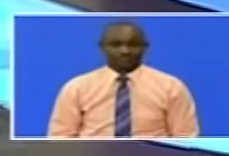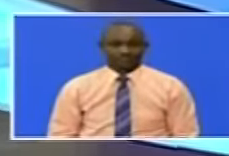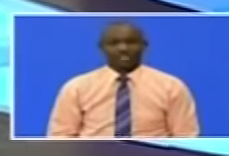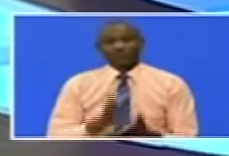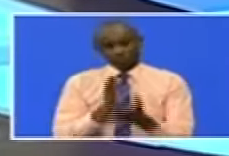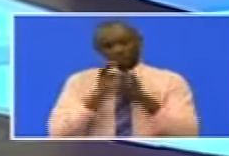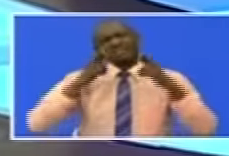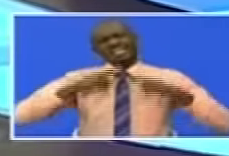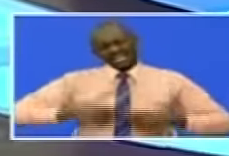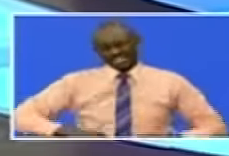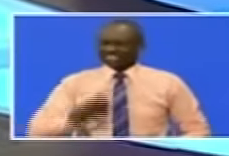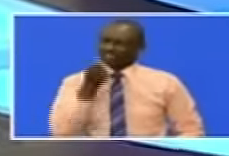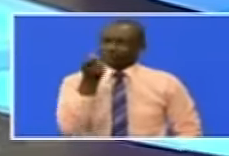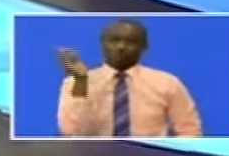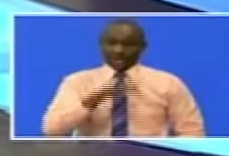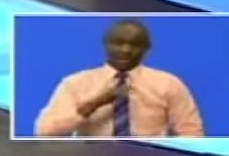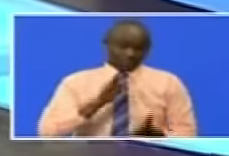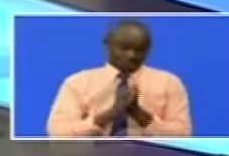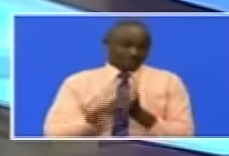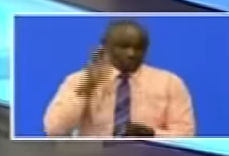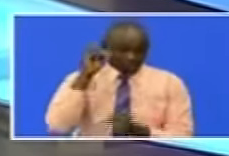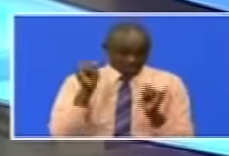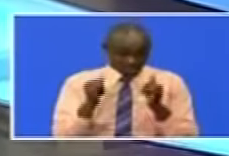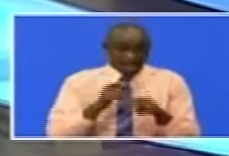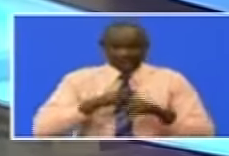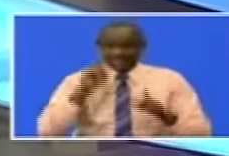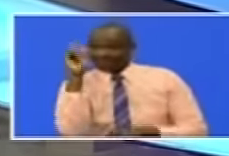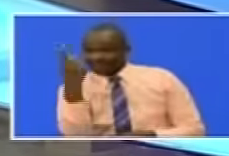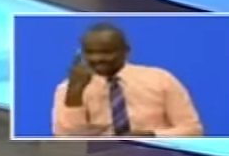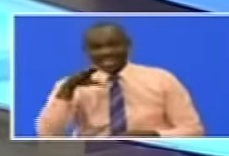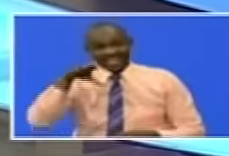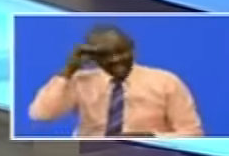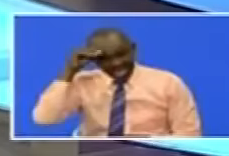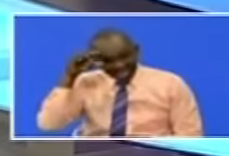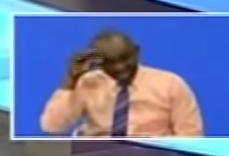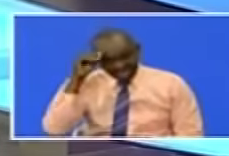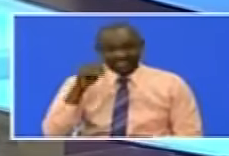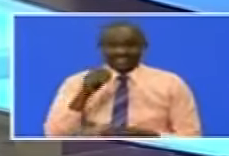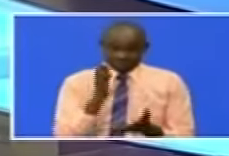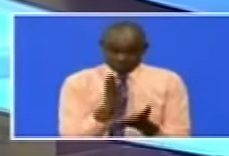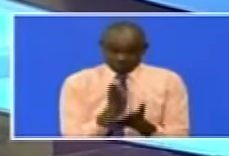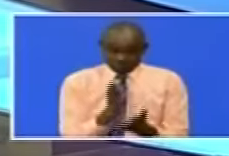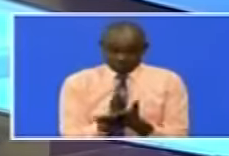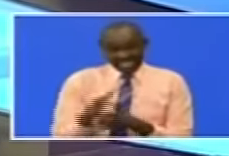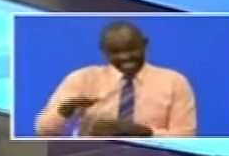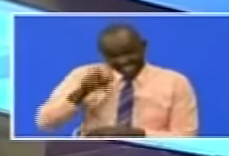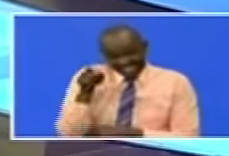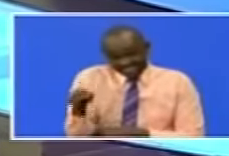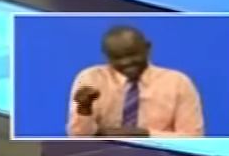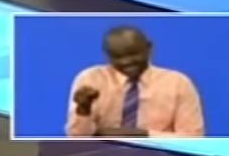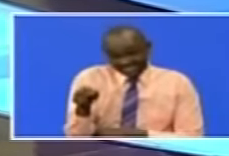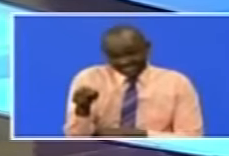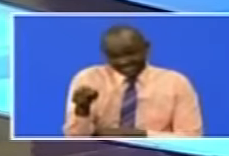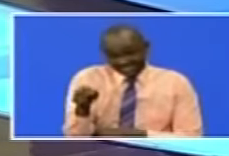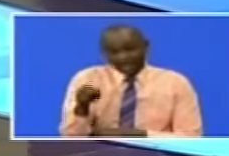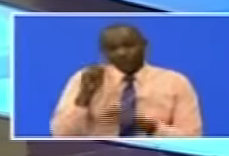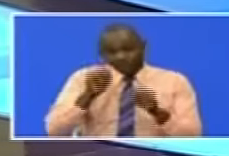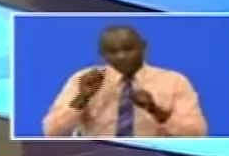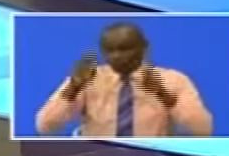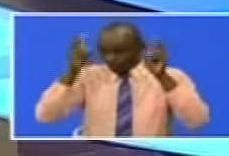Mtazamaji, napumzika kidogo, nitarejea na taarifa zaidi katika muda usio mrefu, lakini kwanza kukumbusha tu kuwa katika sehemu ya pili ya taarifa za KTN Leo